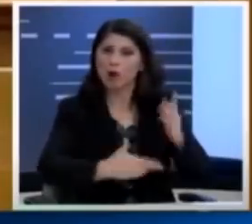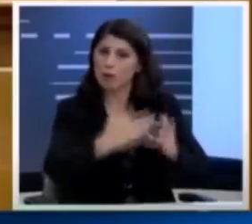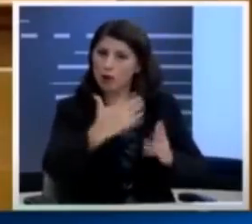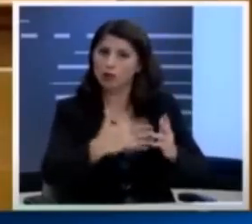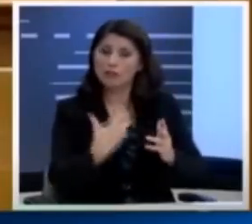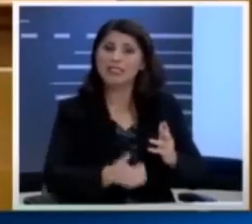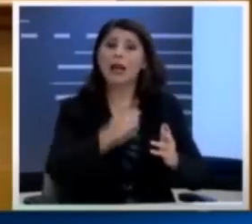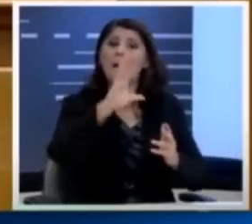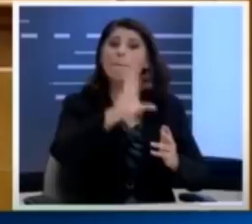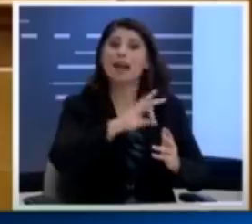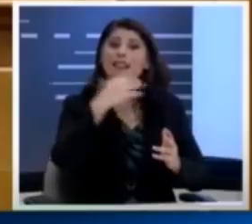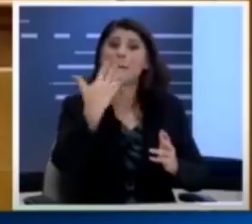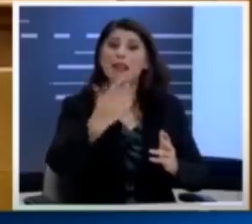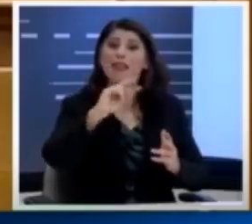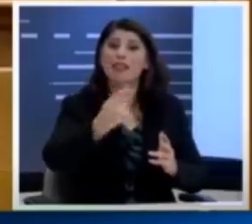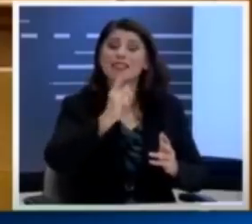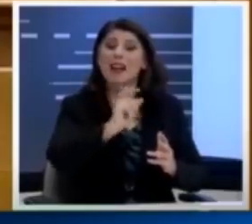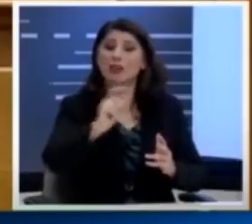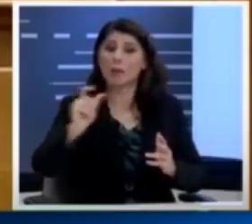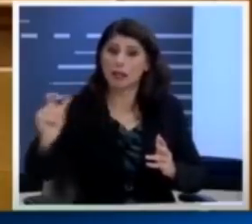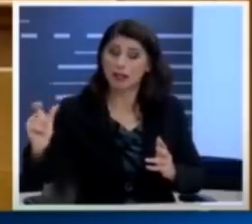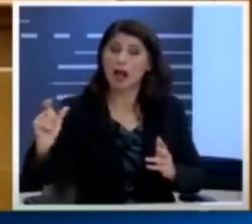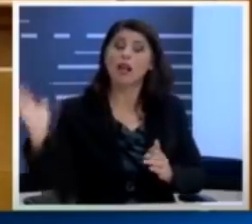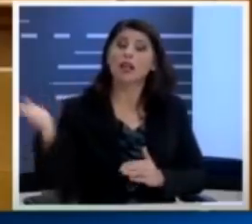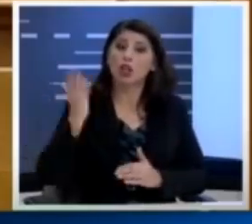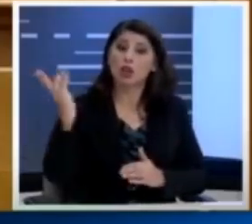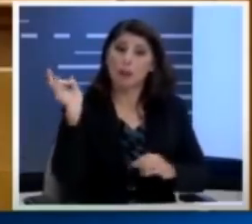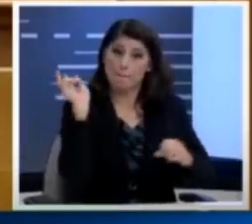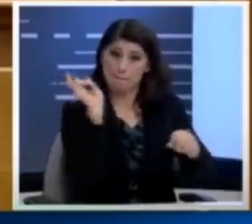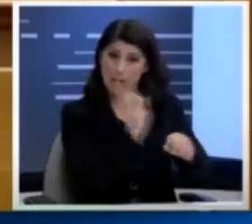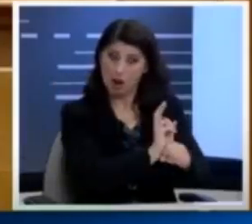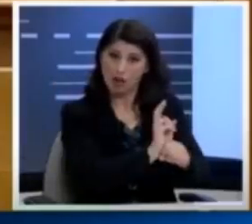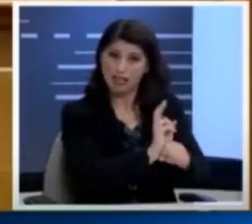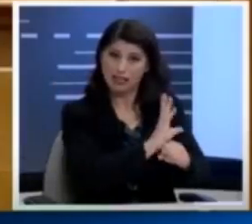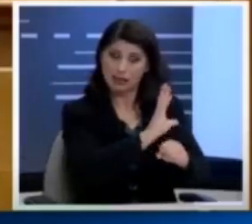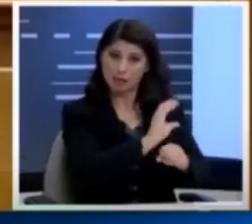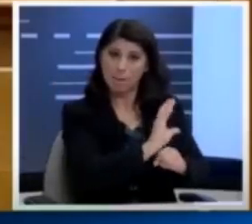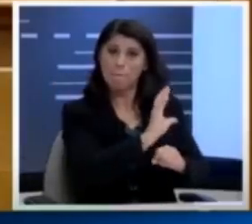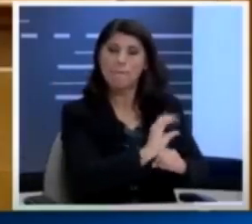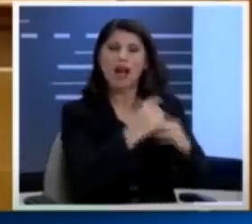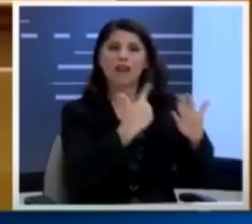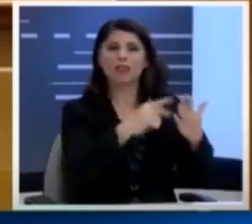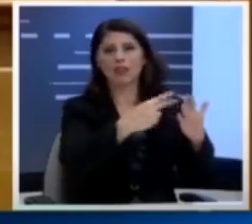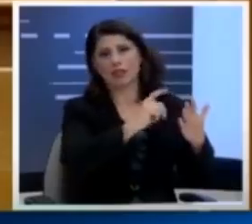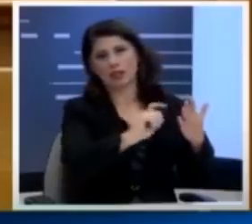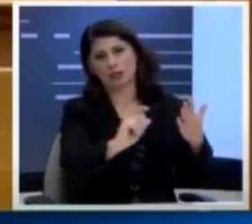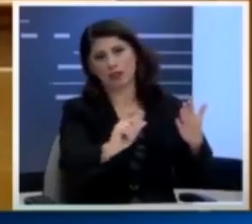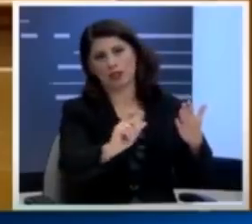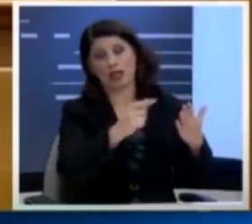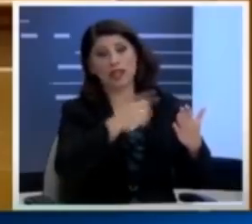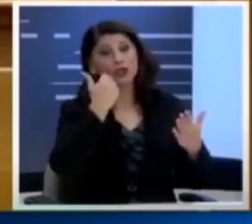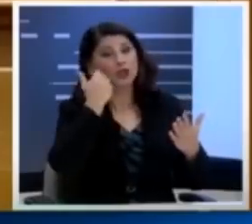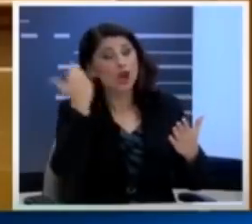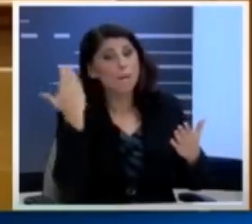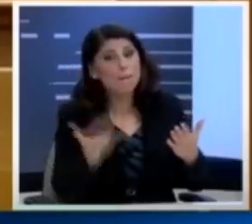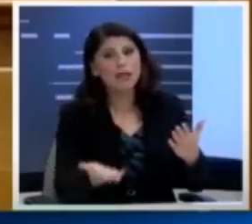προϋπολογισμός είναι 55 δισεκατομμύρια και όταν το πλεώνασμα είναι 7 δισεκατομμύρια. Είναι